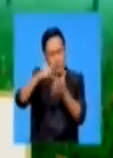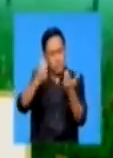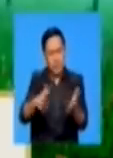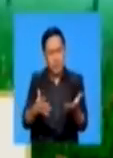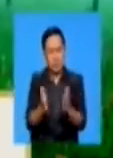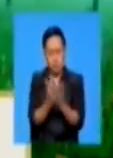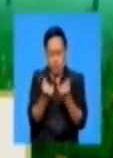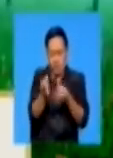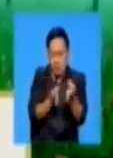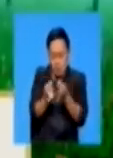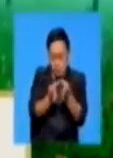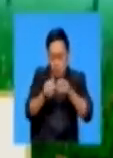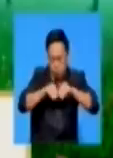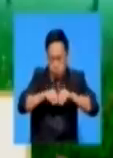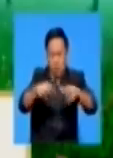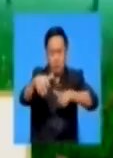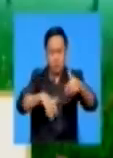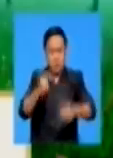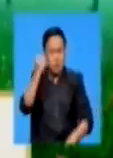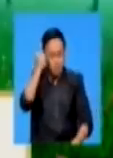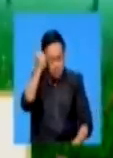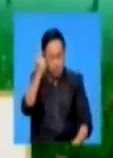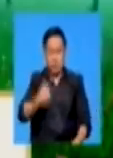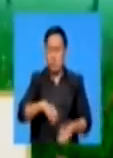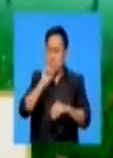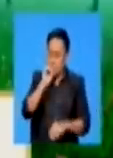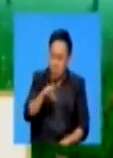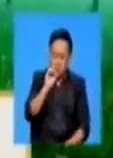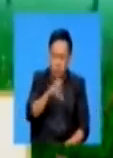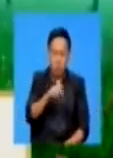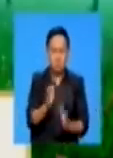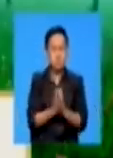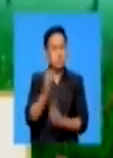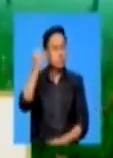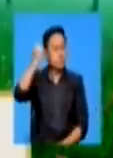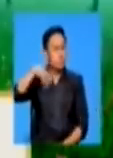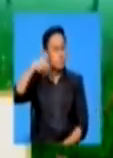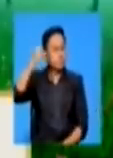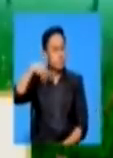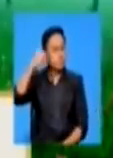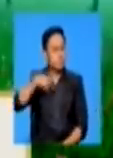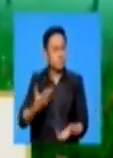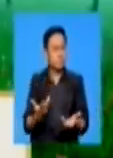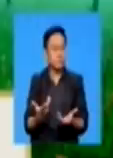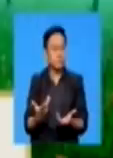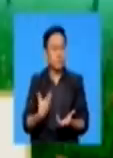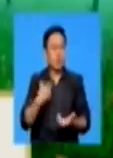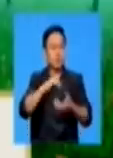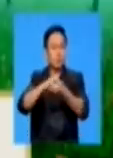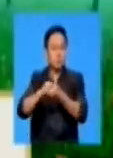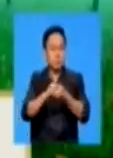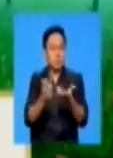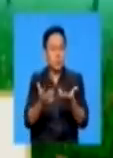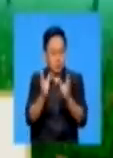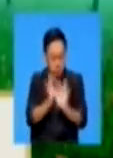ได้รับทราบนะพูดไปแจ้งไปบางทีก็ไม่ค่อยสนใจนะไม่ค่อยร่วมมือเพราะเคยชินผมว่าท่านต้องปรับตัวเองบ้างนะ